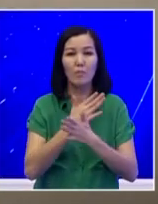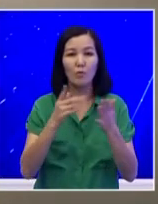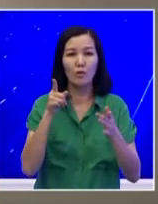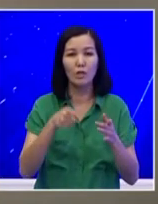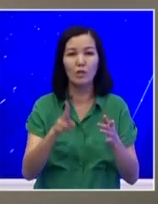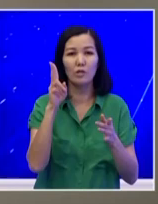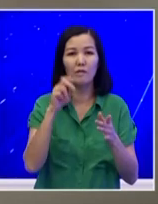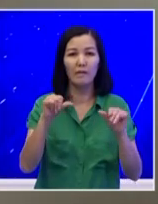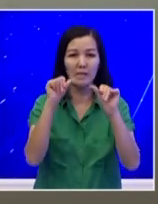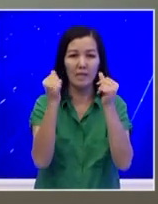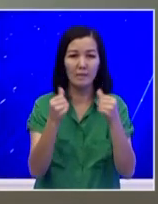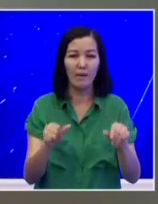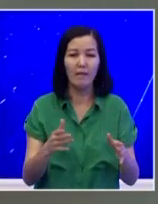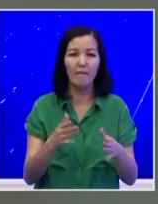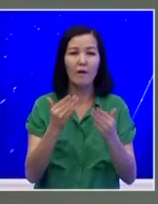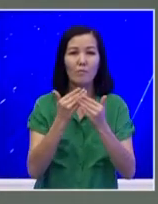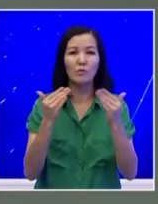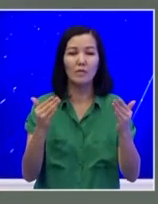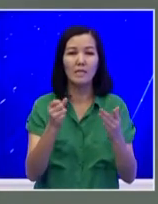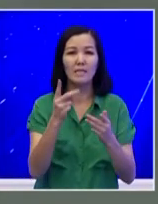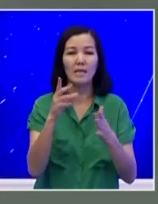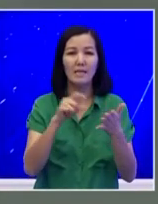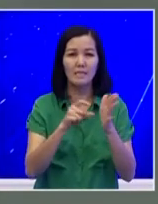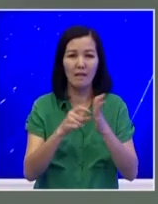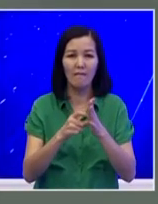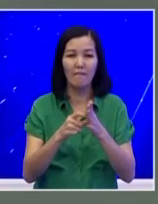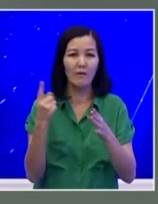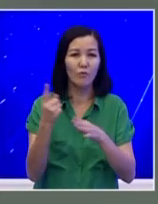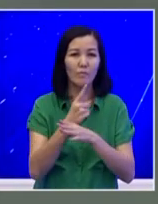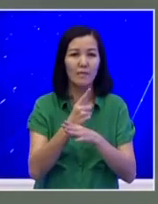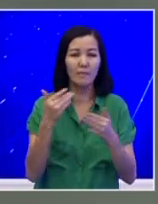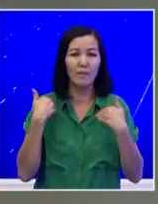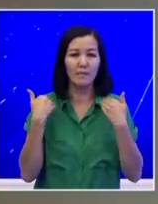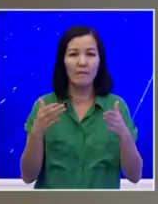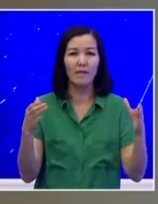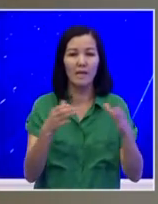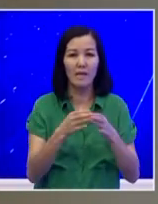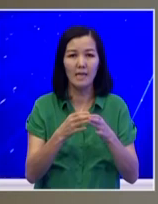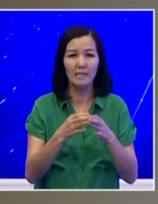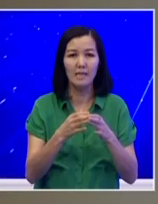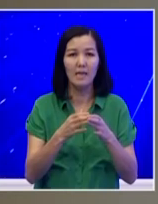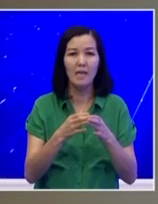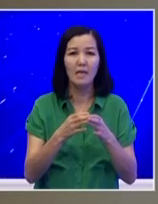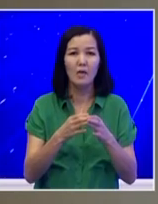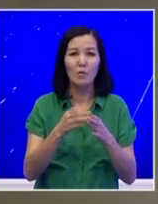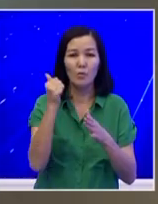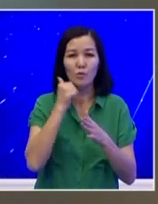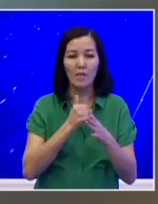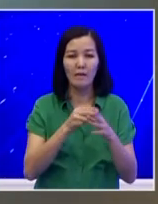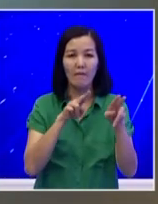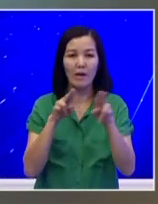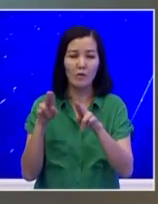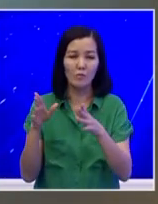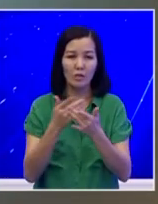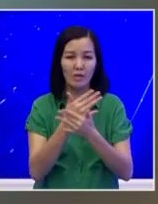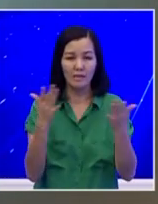более 1200 редчайших экспонатов. В музее несколько залов. В одном из них представлена коллекция серийного и кустарного